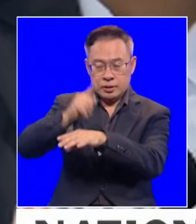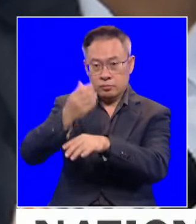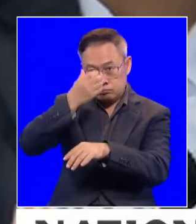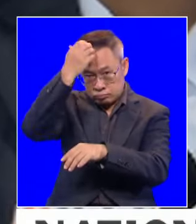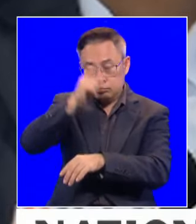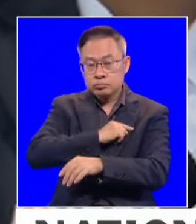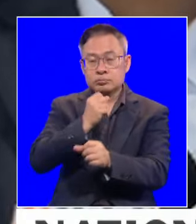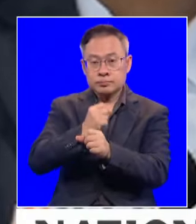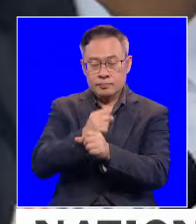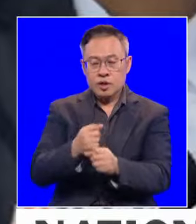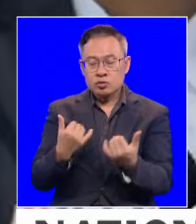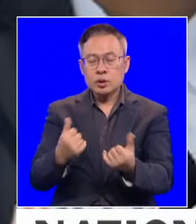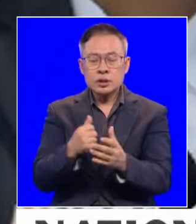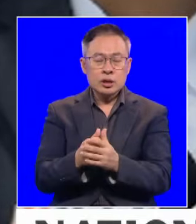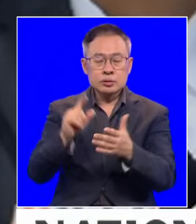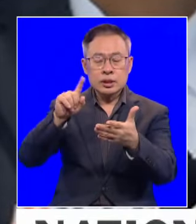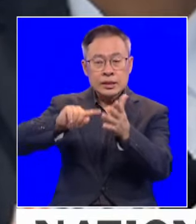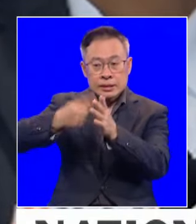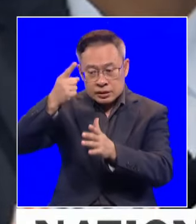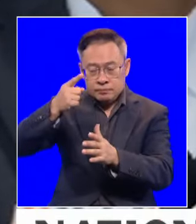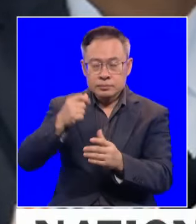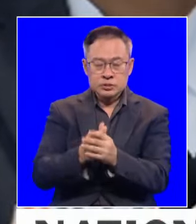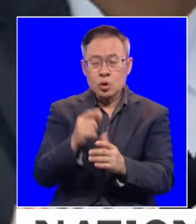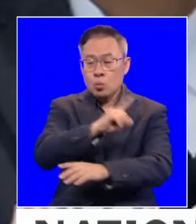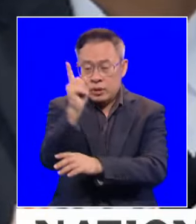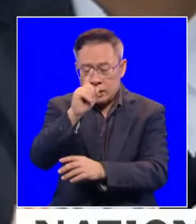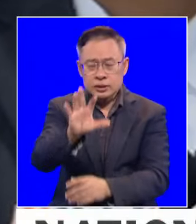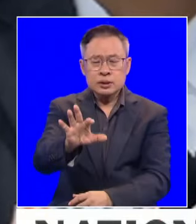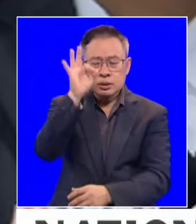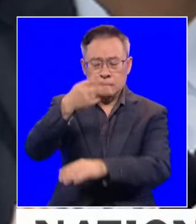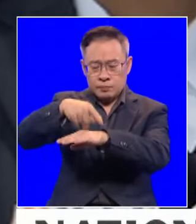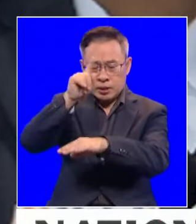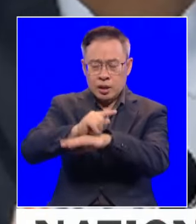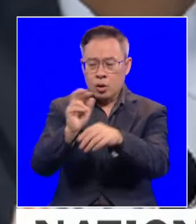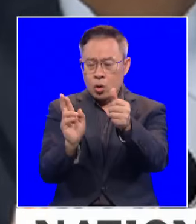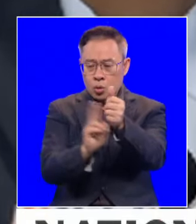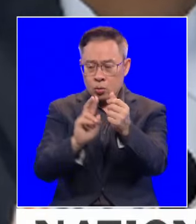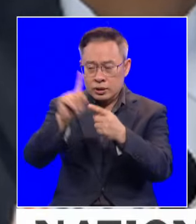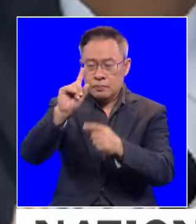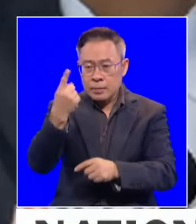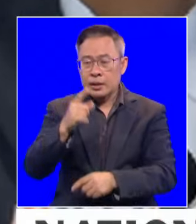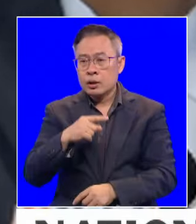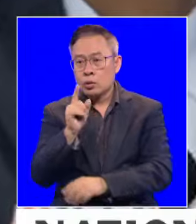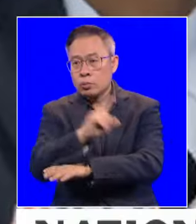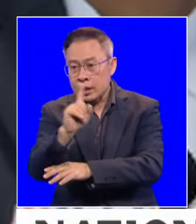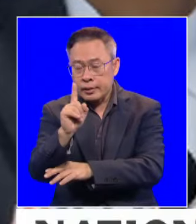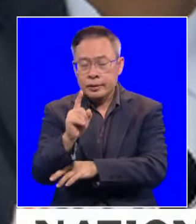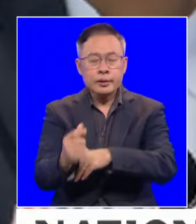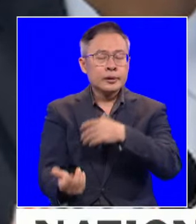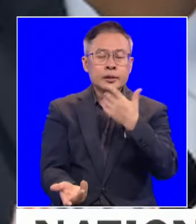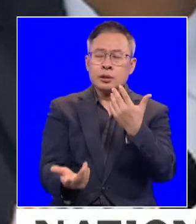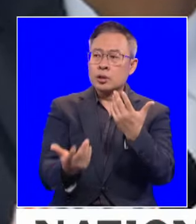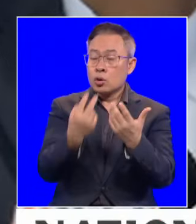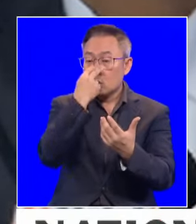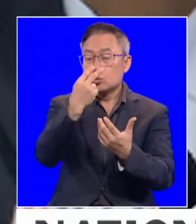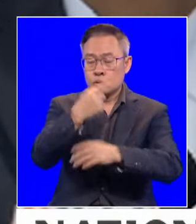มซะมากกว่านะครับส่วนเรื่องของโควต้าหรือว่าเรื่องของตำแหน่งไม่ได้มีปัญหาอะไรเลยครับ เพื่อไทยก็คือพร้อมทำหน้าที่เป็นรองประธานค